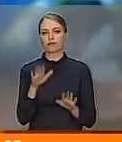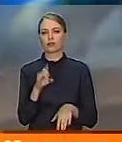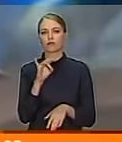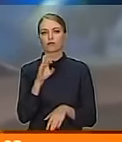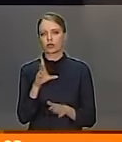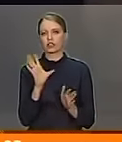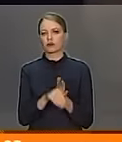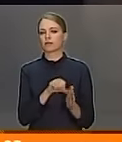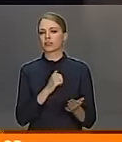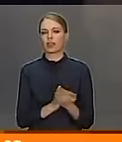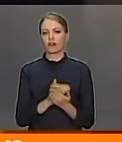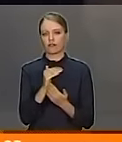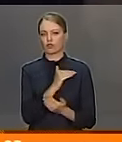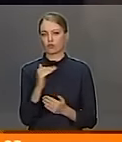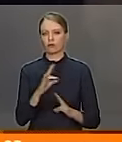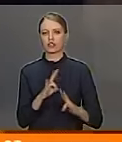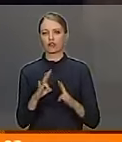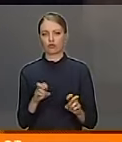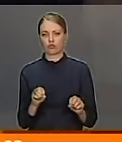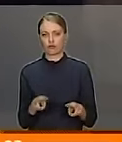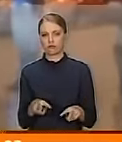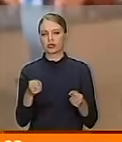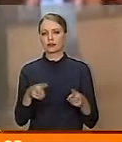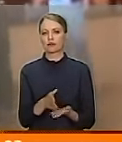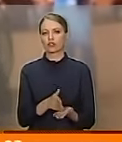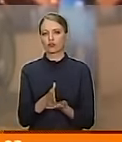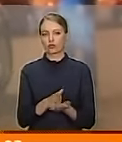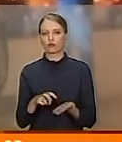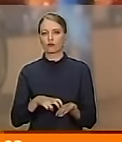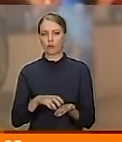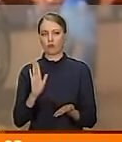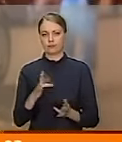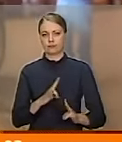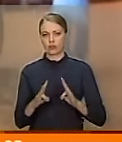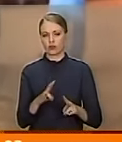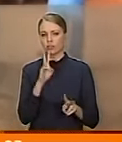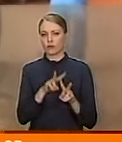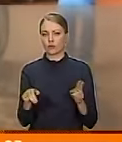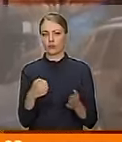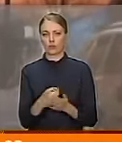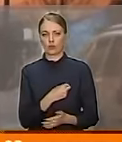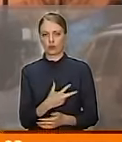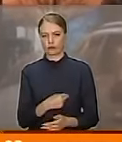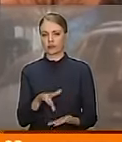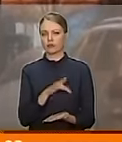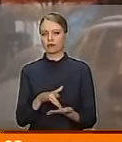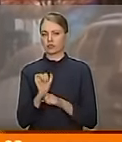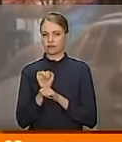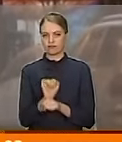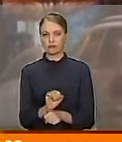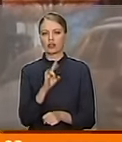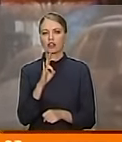Брюсселі запровадили найвищий ступінь терористичної загрози. Спецслужби побоюються терактів, подібних до паризьких. Місто паралізоване, на